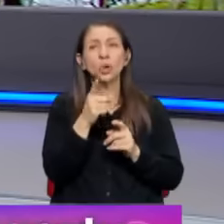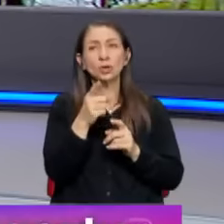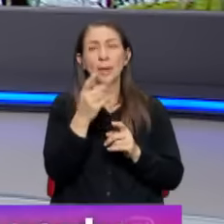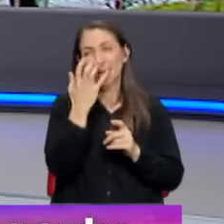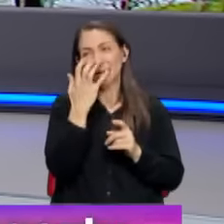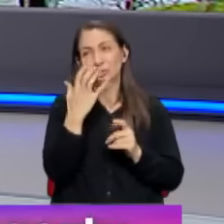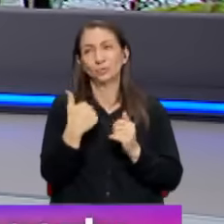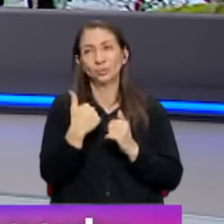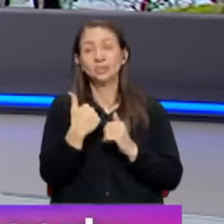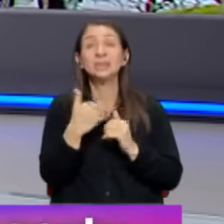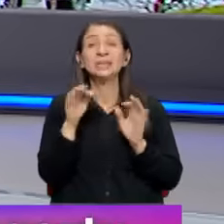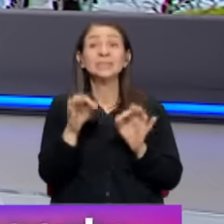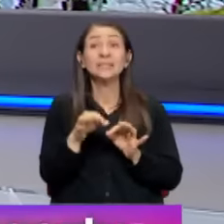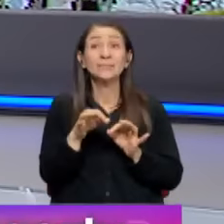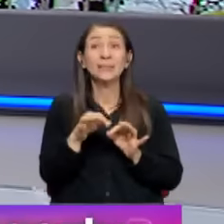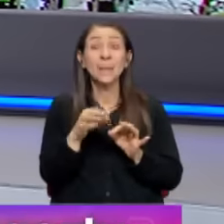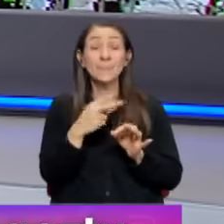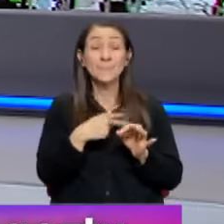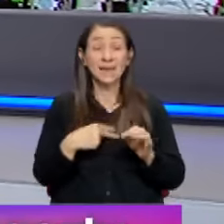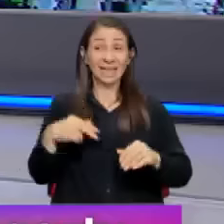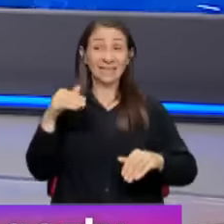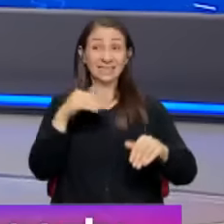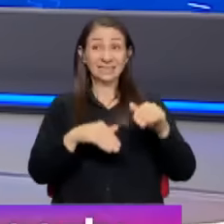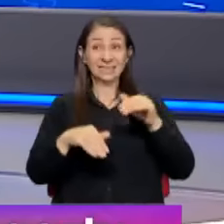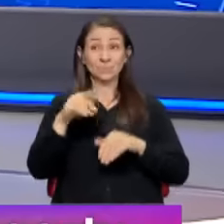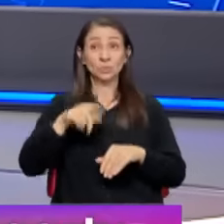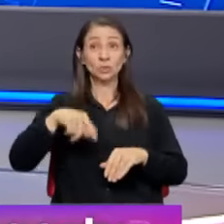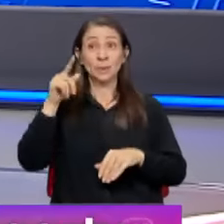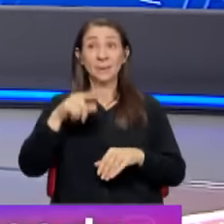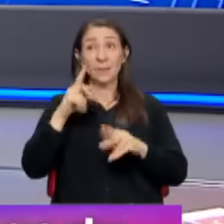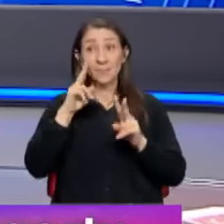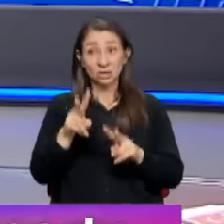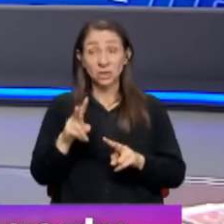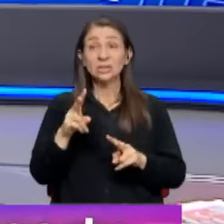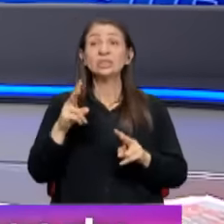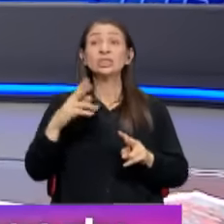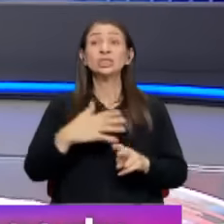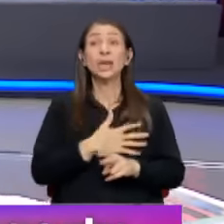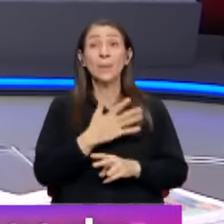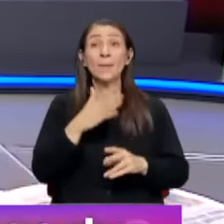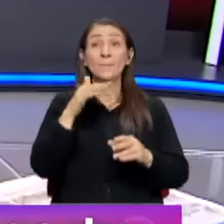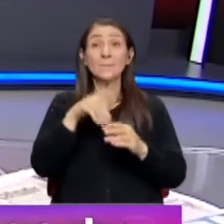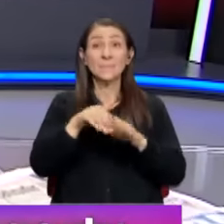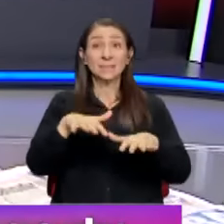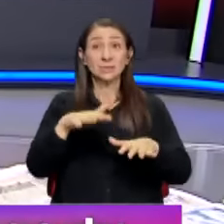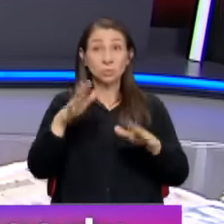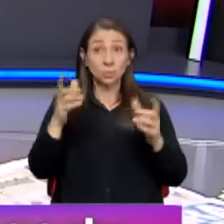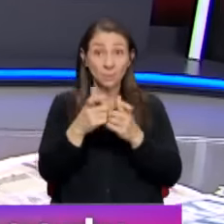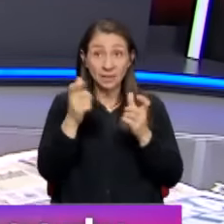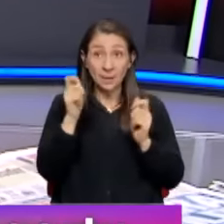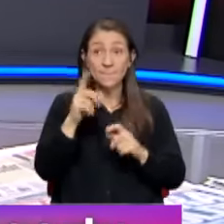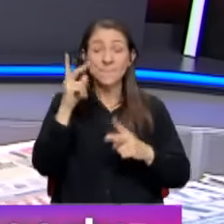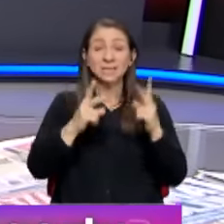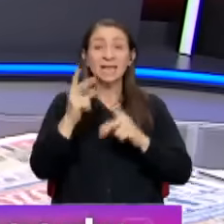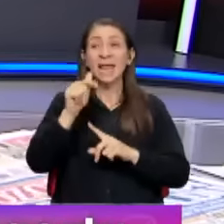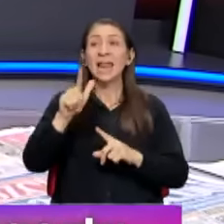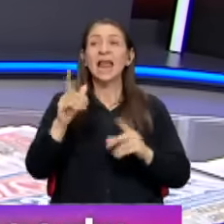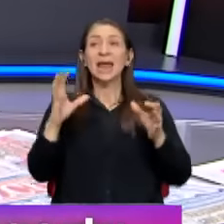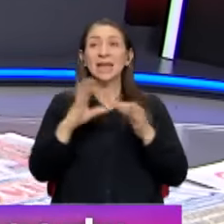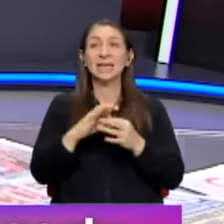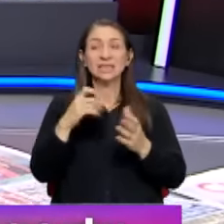da bekliyoruz. Şimdi yerel seçim gündemine bakacağız. Cumhuriyet Halk Partisi parti meclisini topladığı bazı illerle